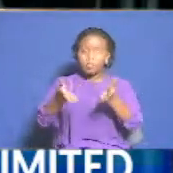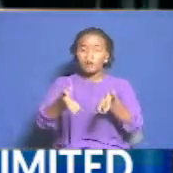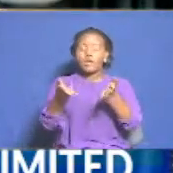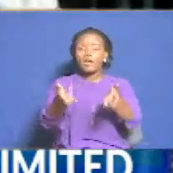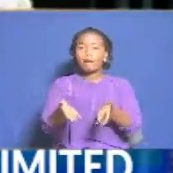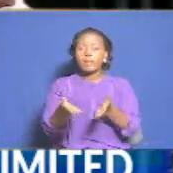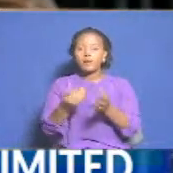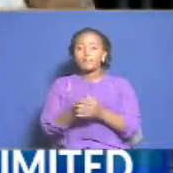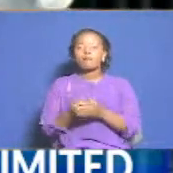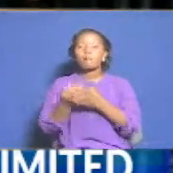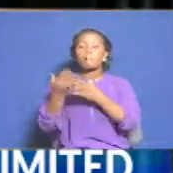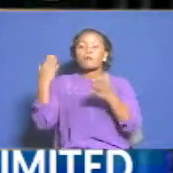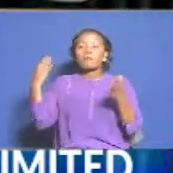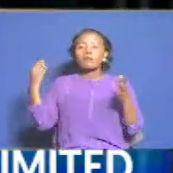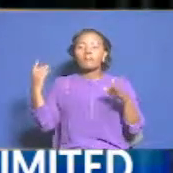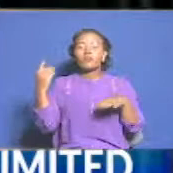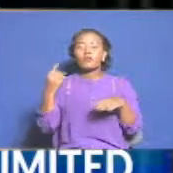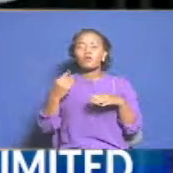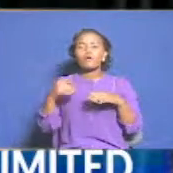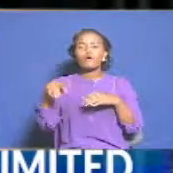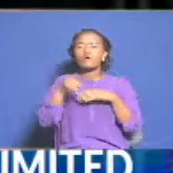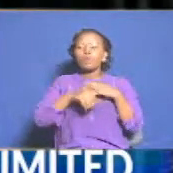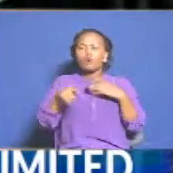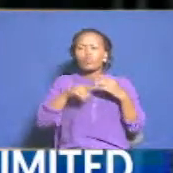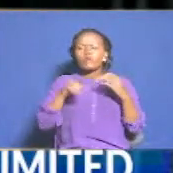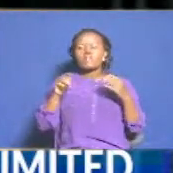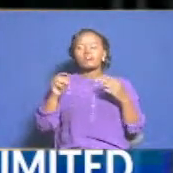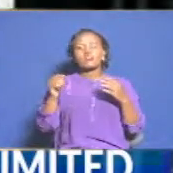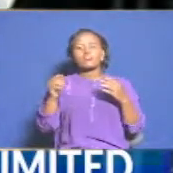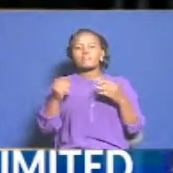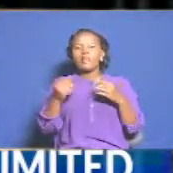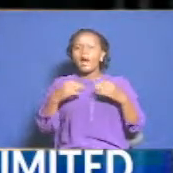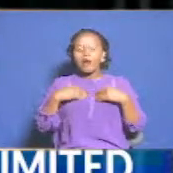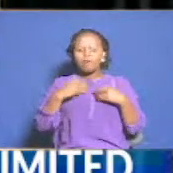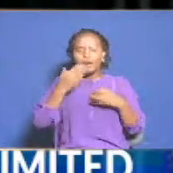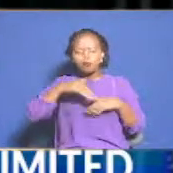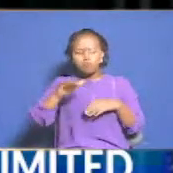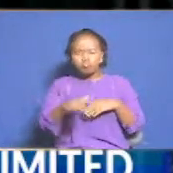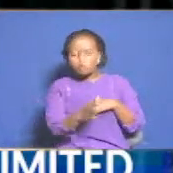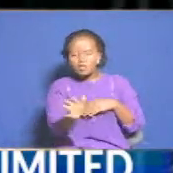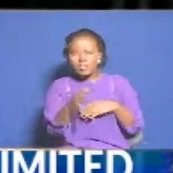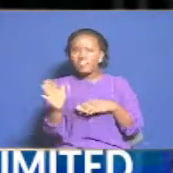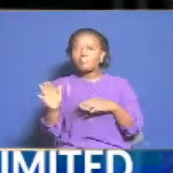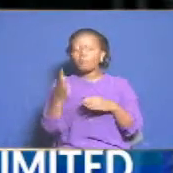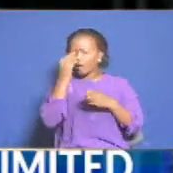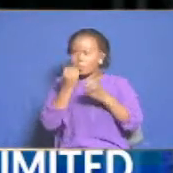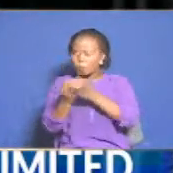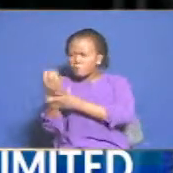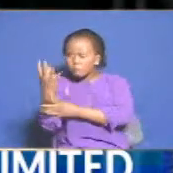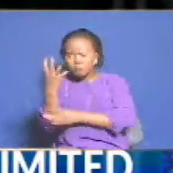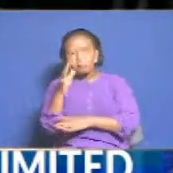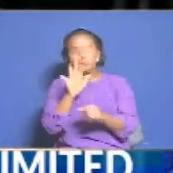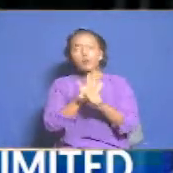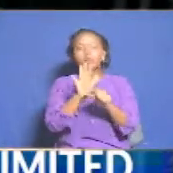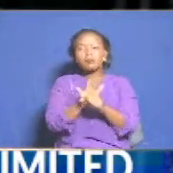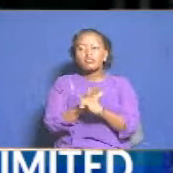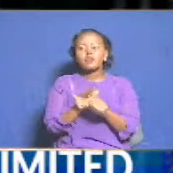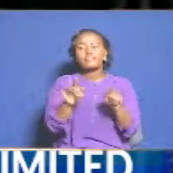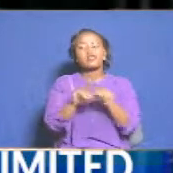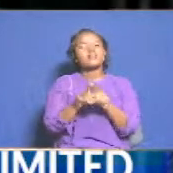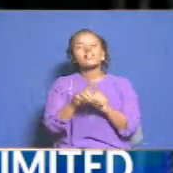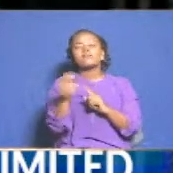Wakati tulizunguka hapa tulikuwa tunakimbizana huku na nyoka na nini huku. Mambo mengine hapa makali